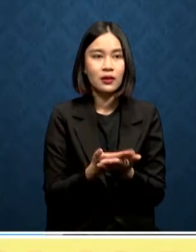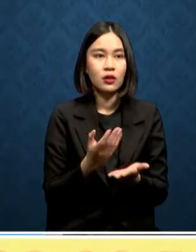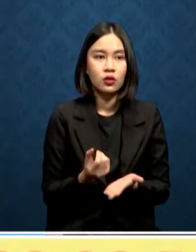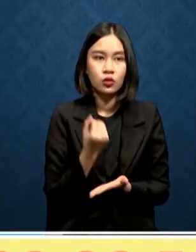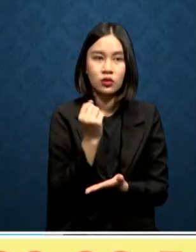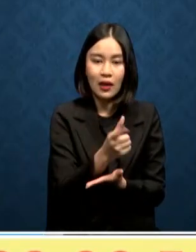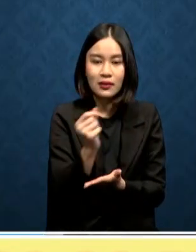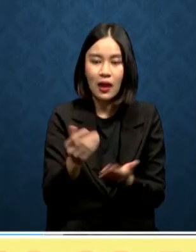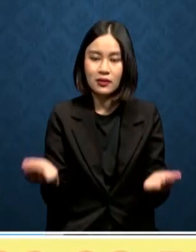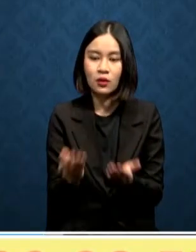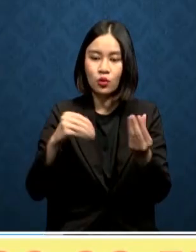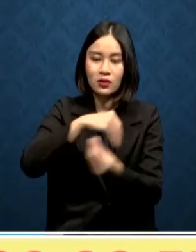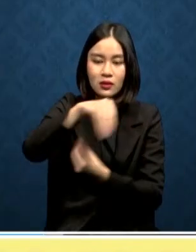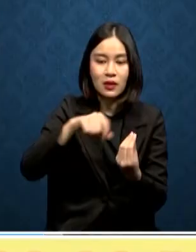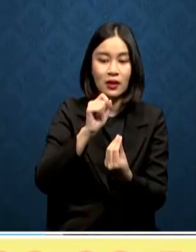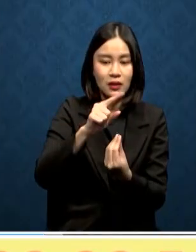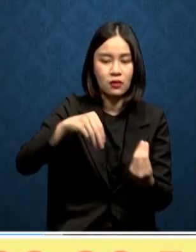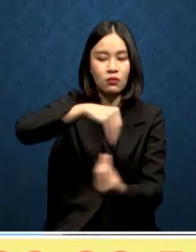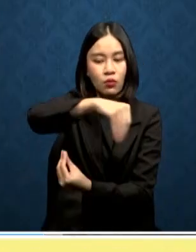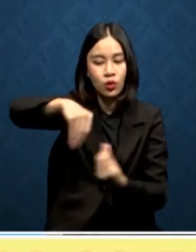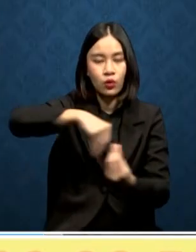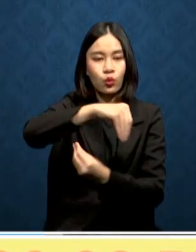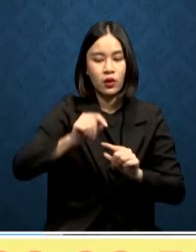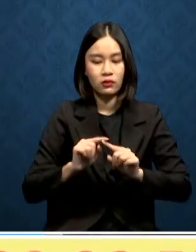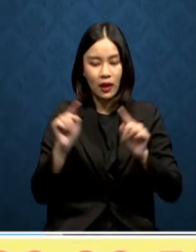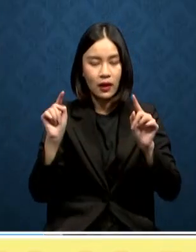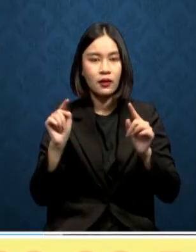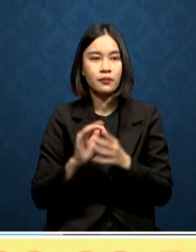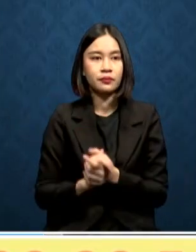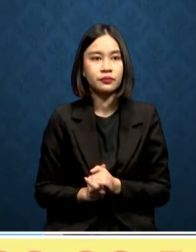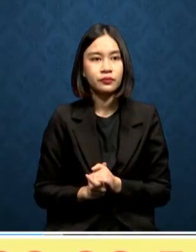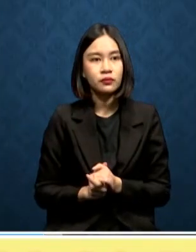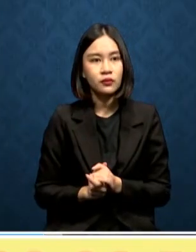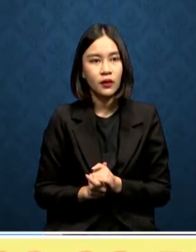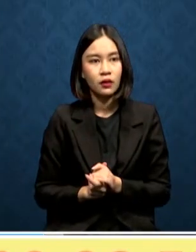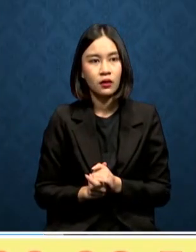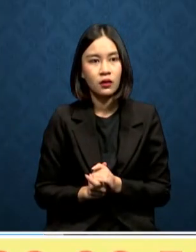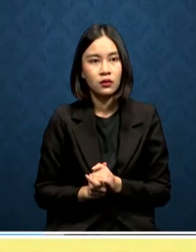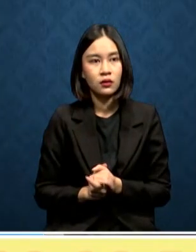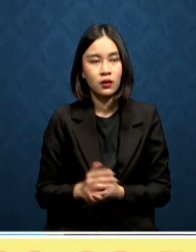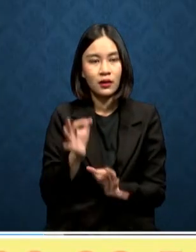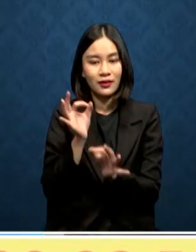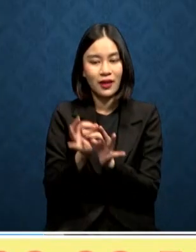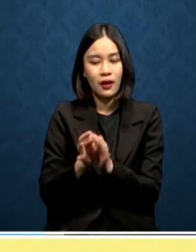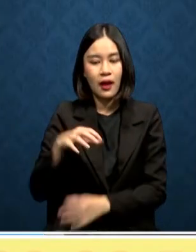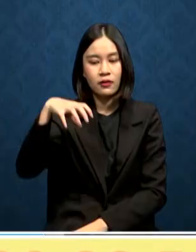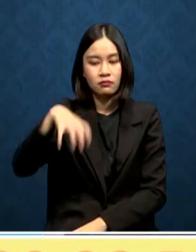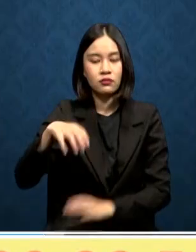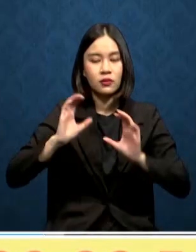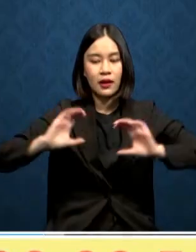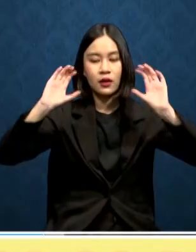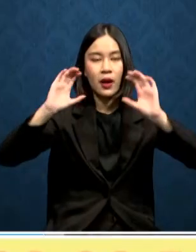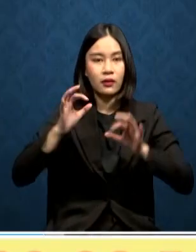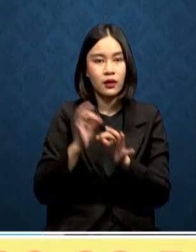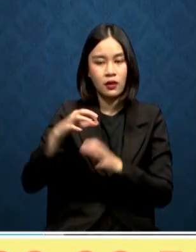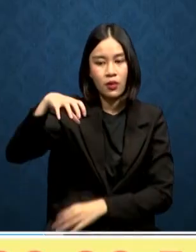ษฐกิจเพื่อให้เกิดการหมุนเวียนในเศรษฐกิจนะครับแต่ว่าการที่แบงค์นะครับโดยเฉพาะที่เป็นแบงค์รัฐด้วยเนี่ยเ